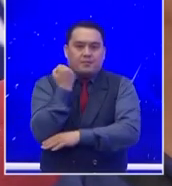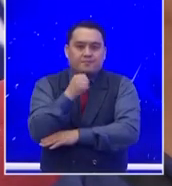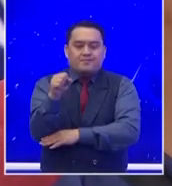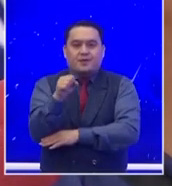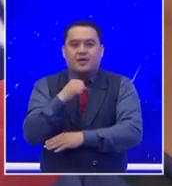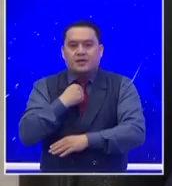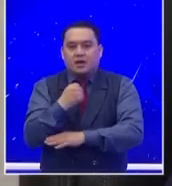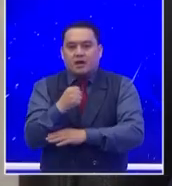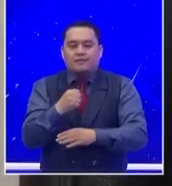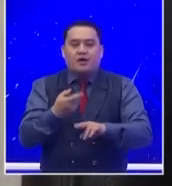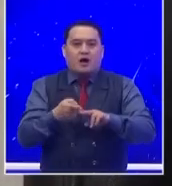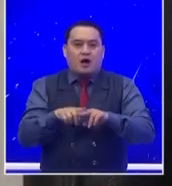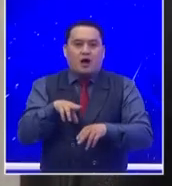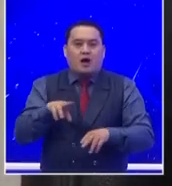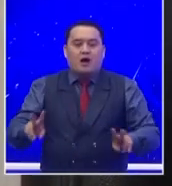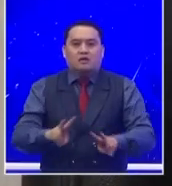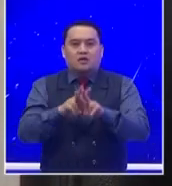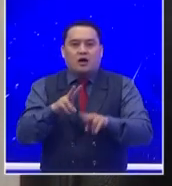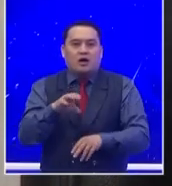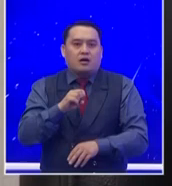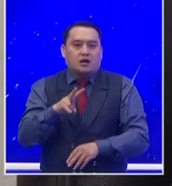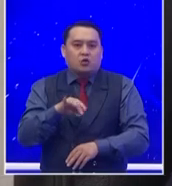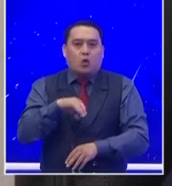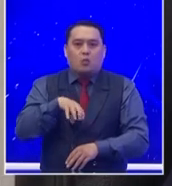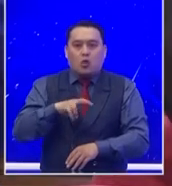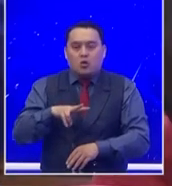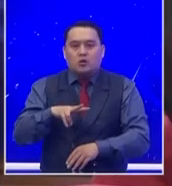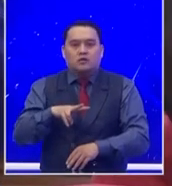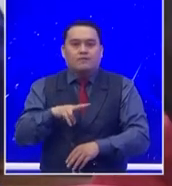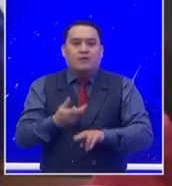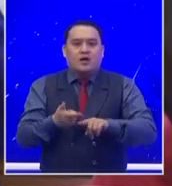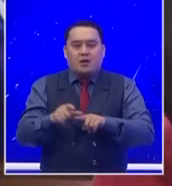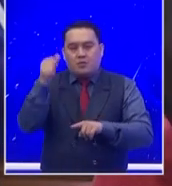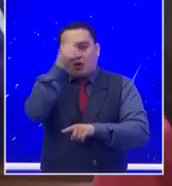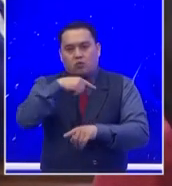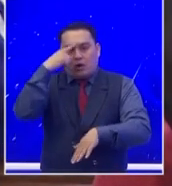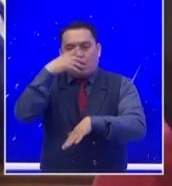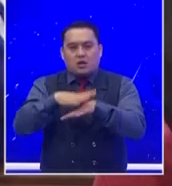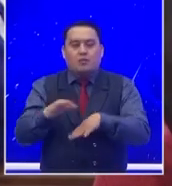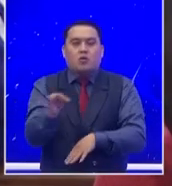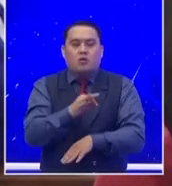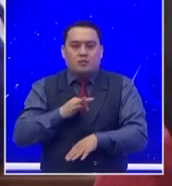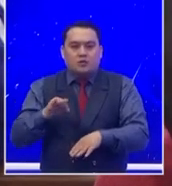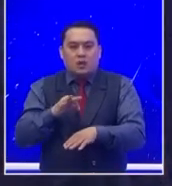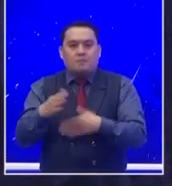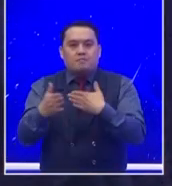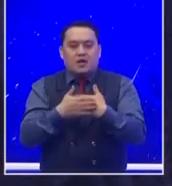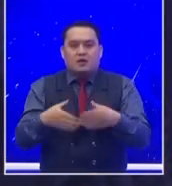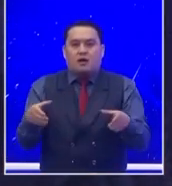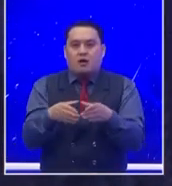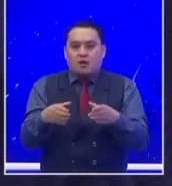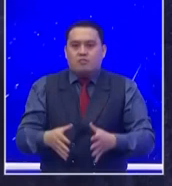на пути таких грандов как астана кайрат тобол и другие в этом же году аким области аманбек баталов ставит перед коллективом